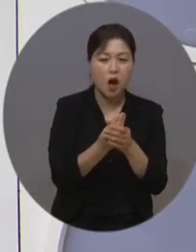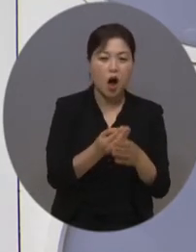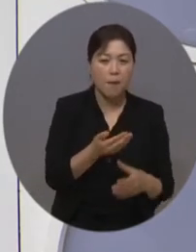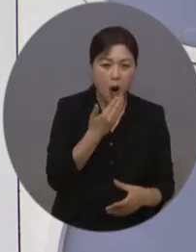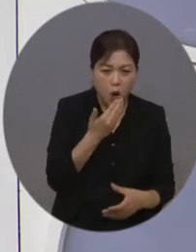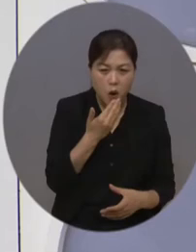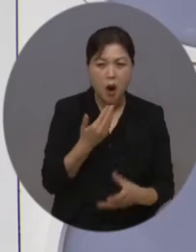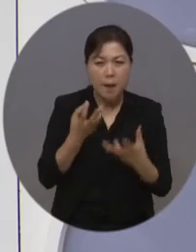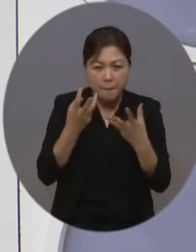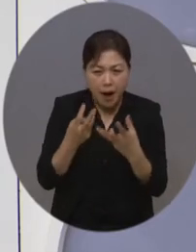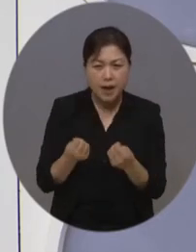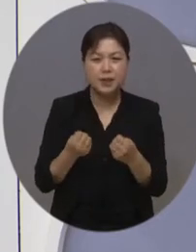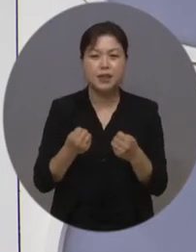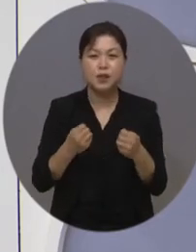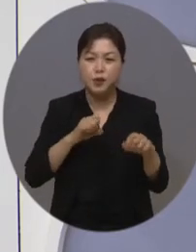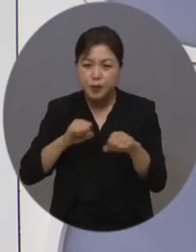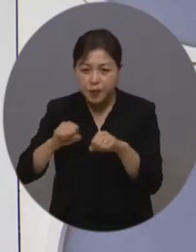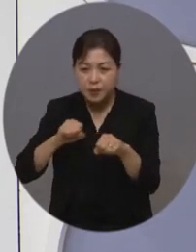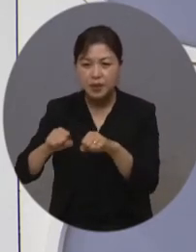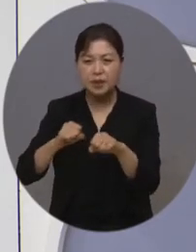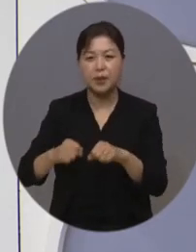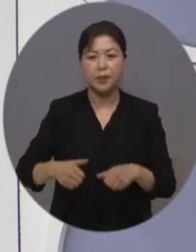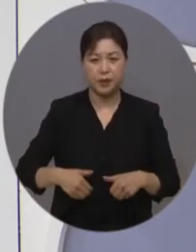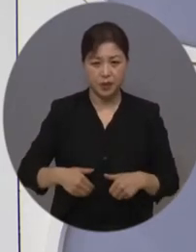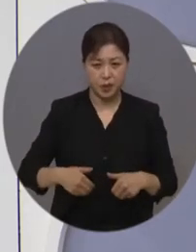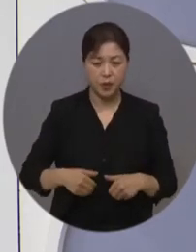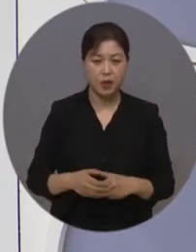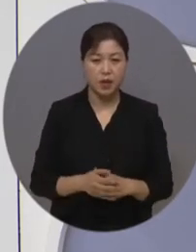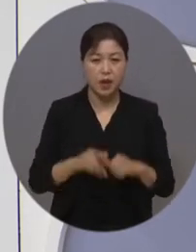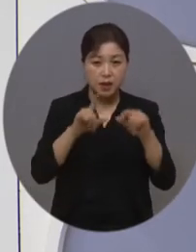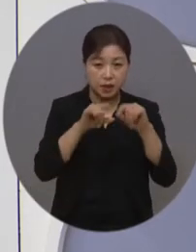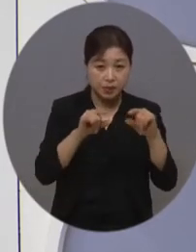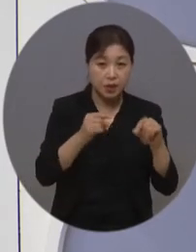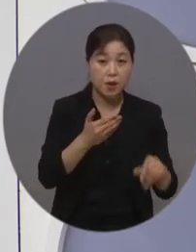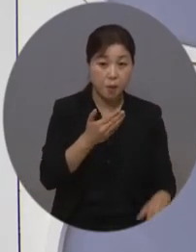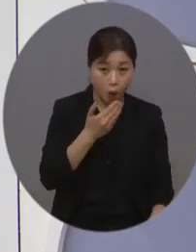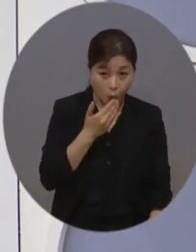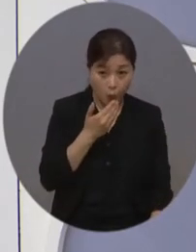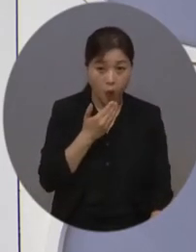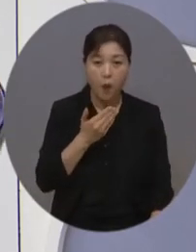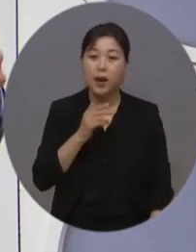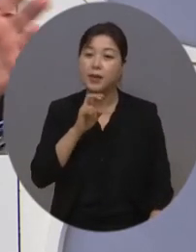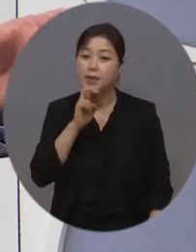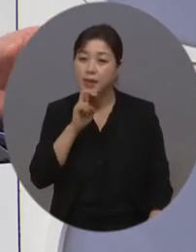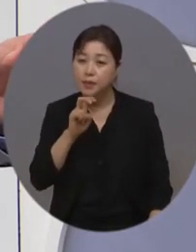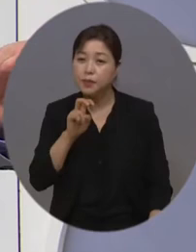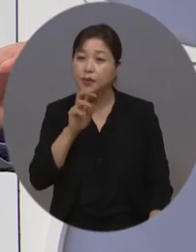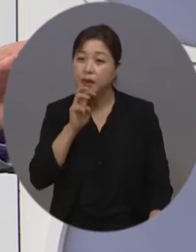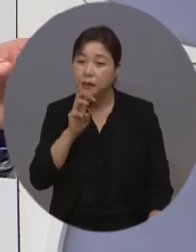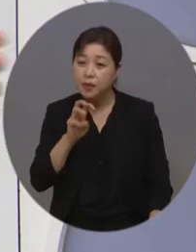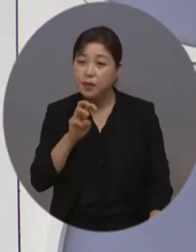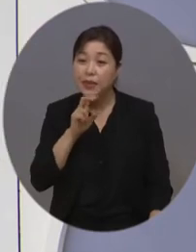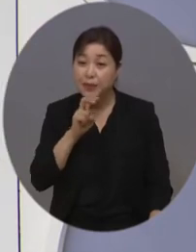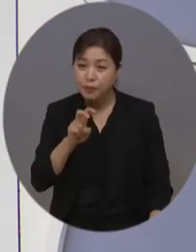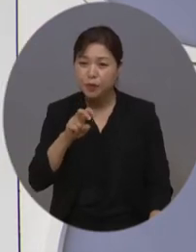움직여라. 그러니까 이게 이 음식을 먹고는 반드시 한 20분은 가볍게 걸어야